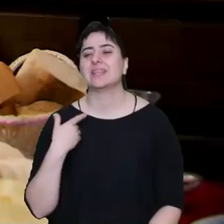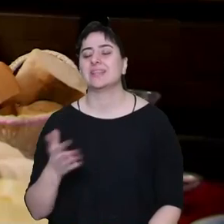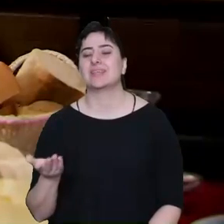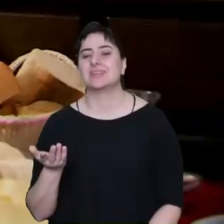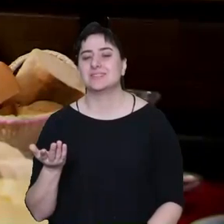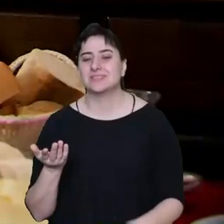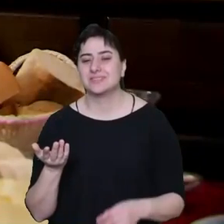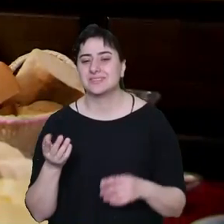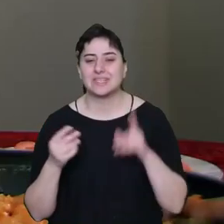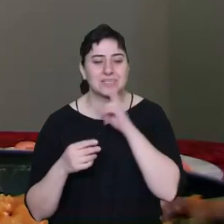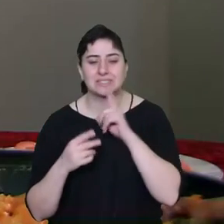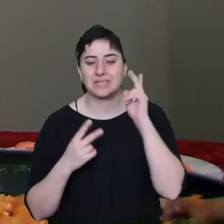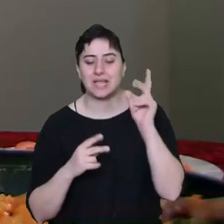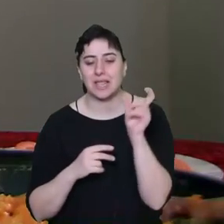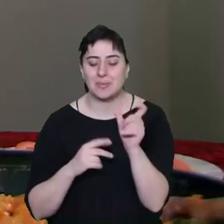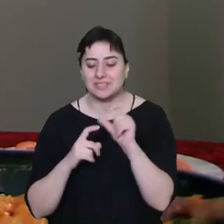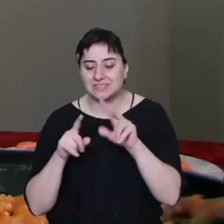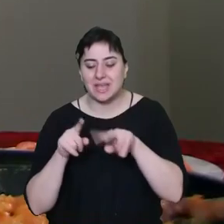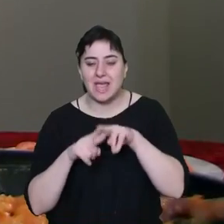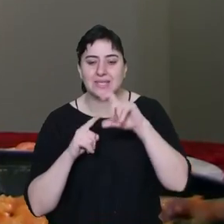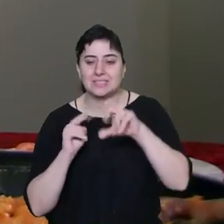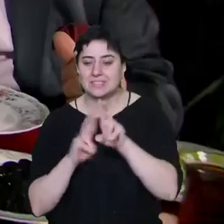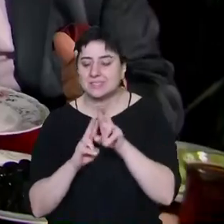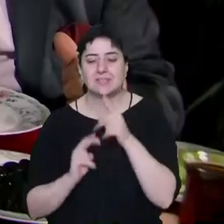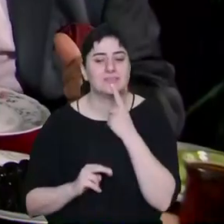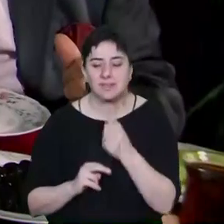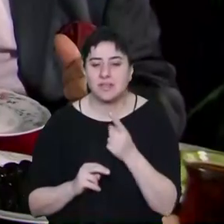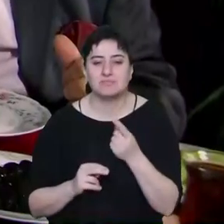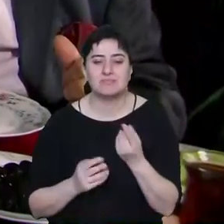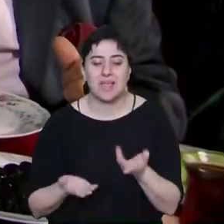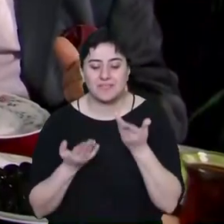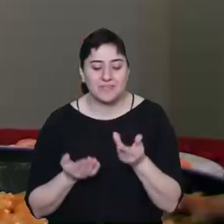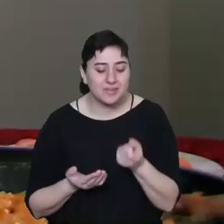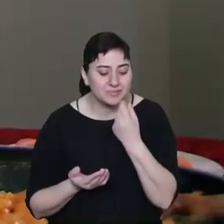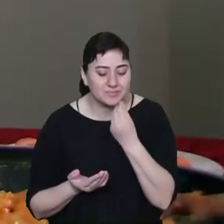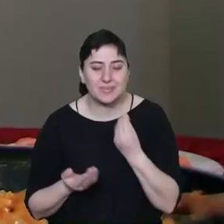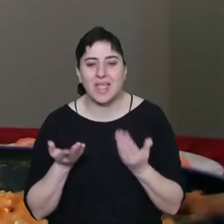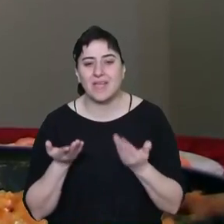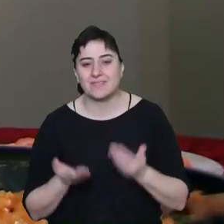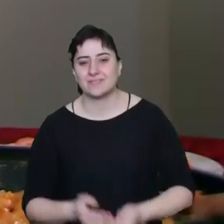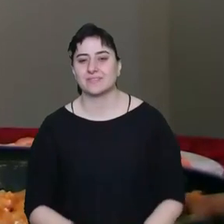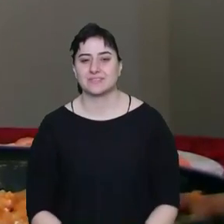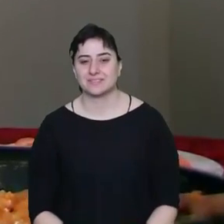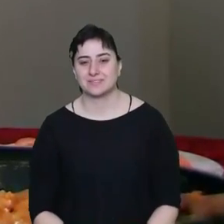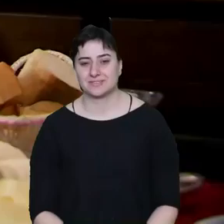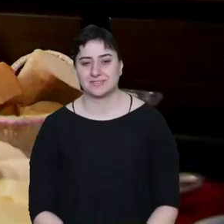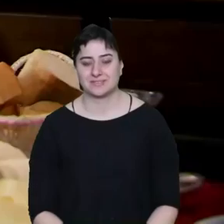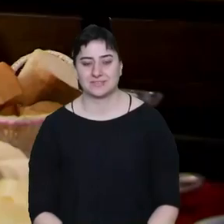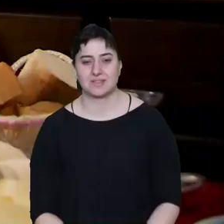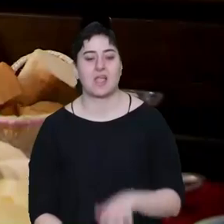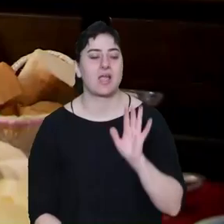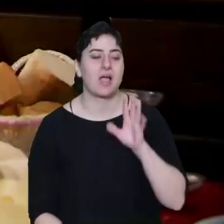değil. İngilizce bir kelime bu. Böyle atıştırmalık, hafif yiyecekler yani.